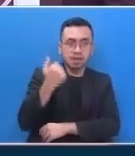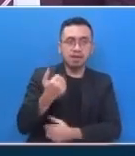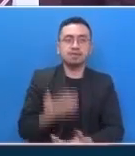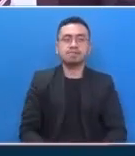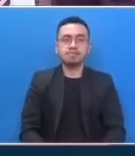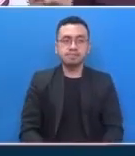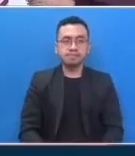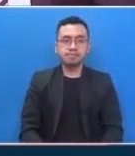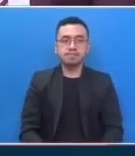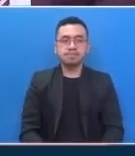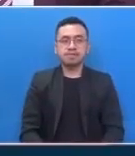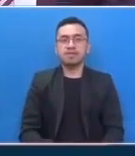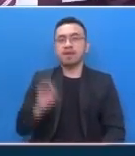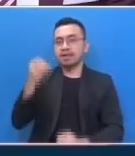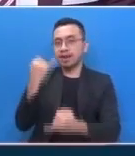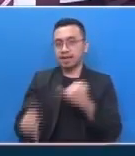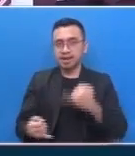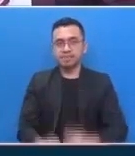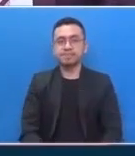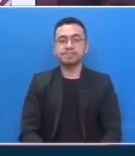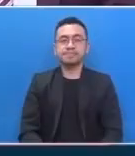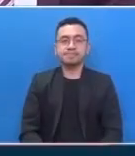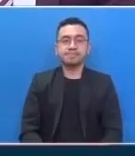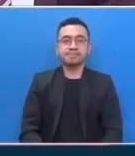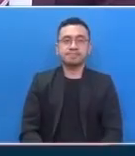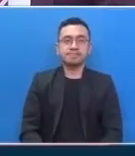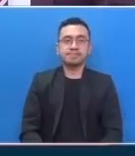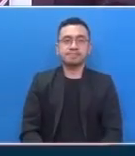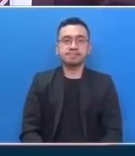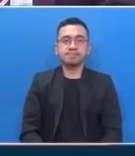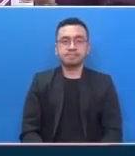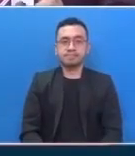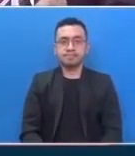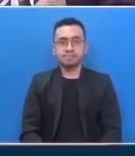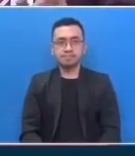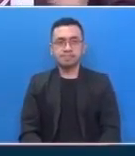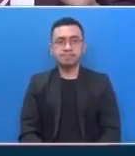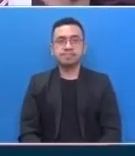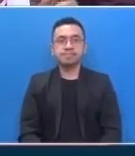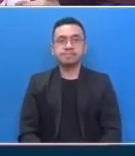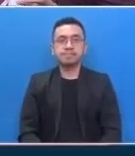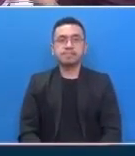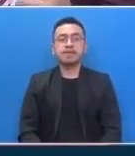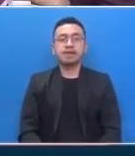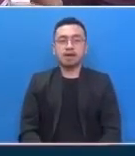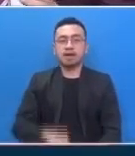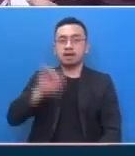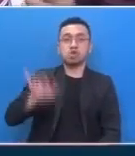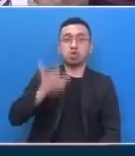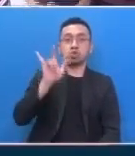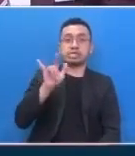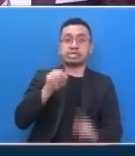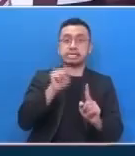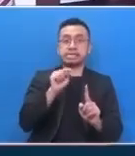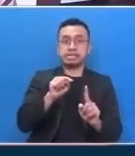Jokowi singkat terakhir mas Toto singkat saja Ini berarti ee Presiden Joko Widodo masih tetap ee dalam tanda kutip ini mendorong ataupun